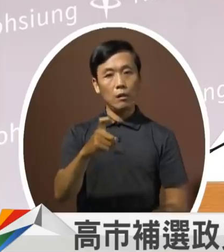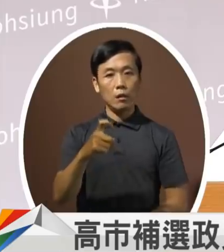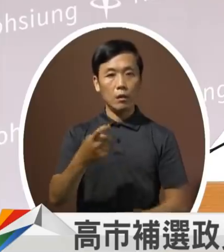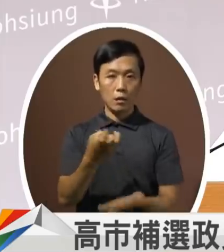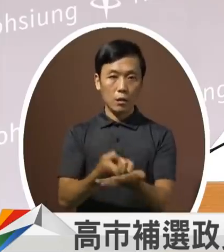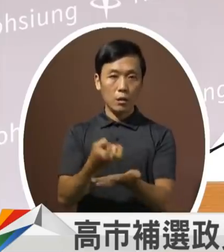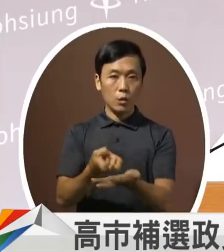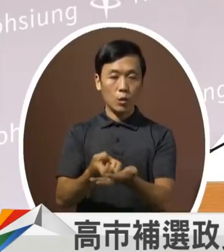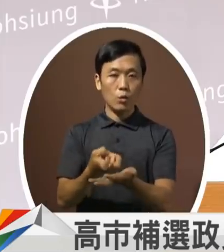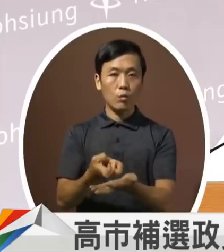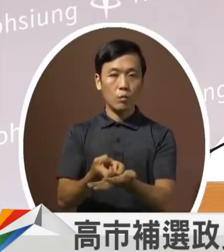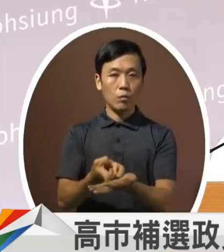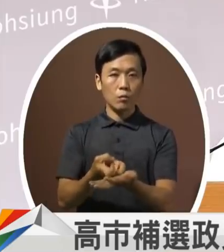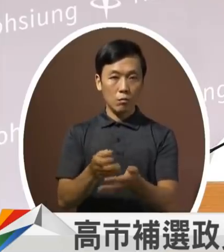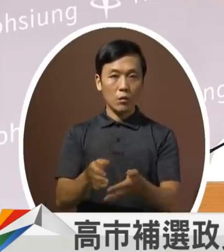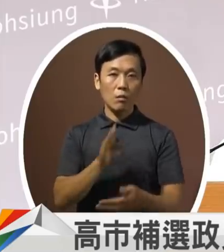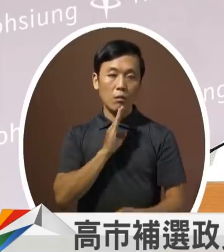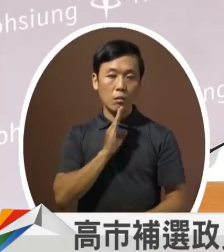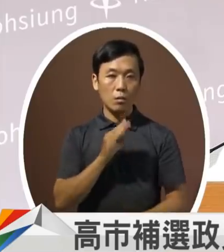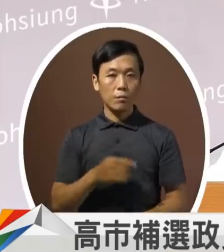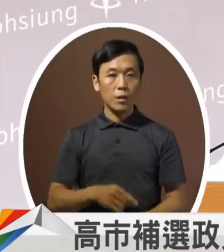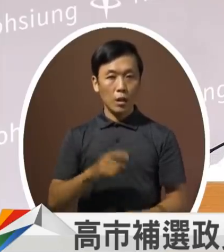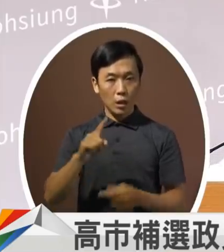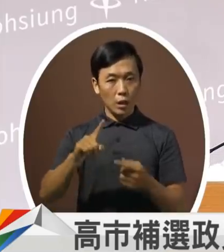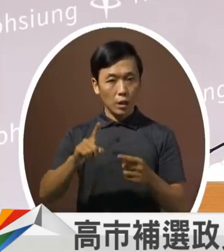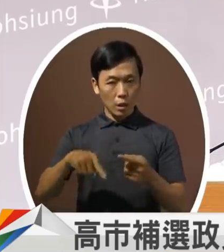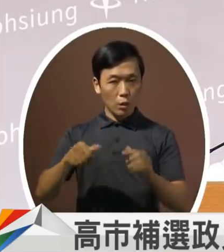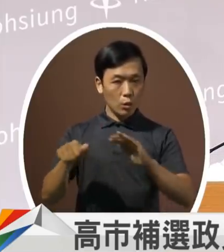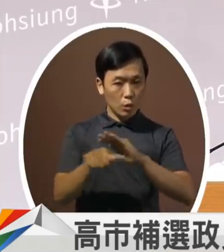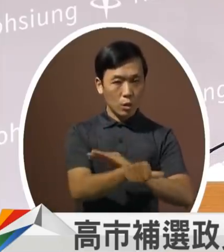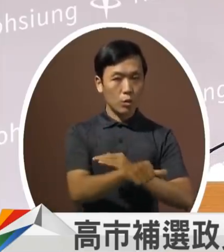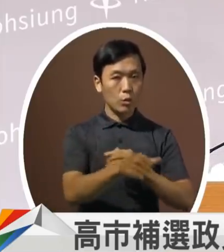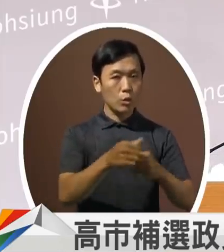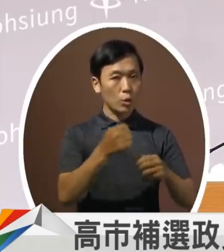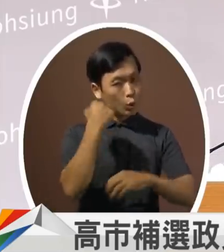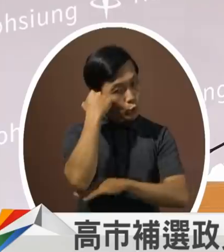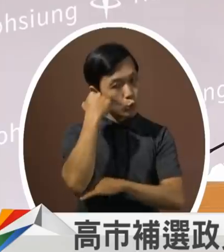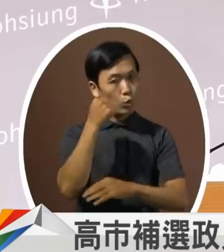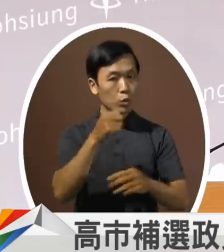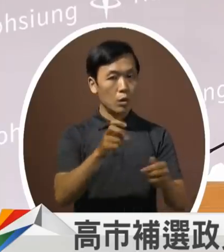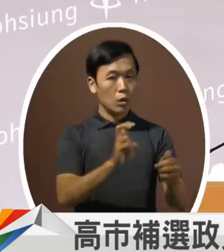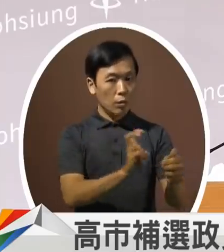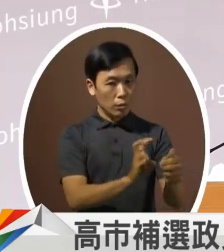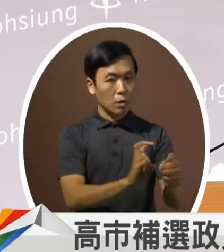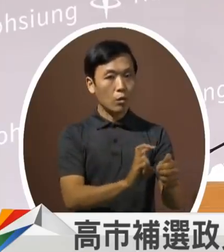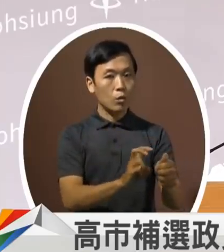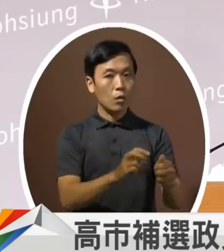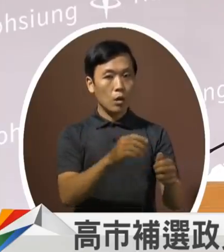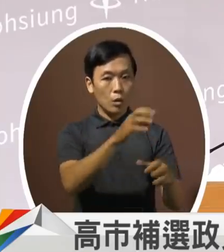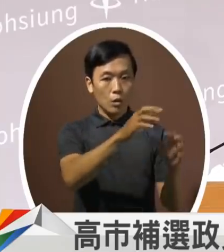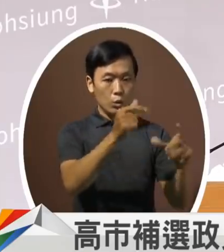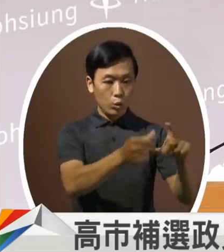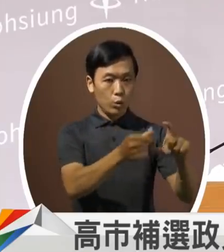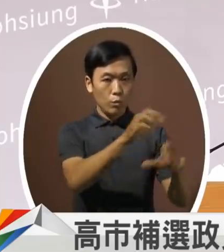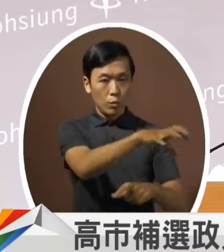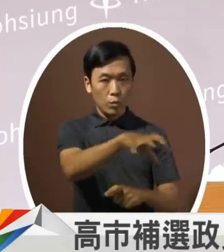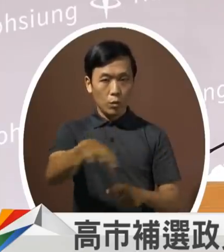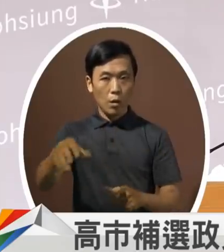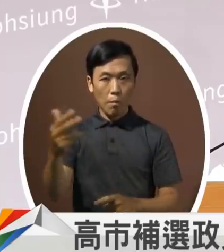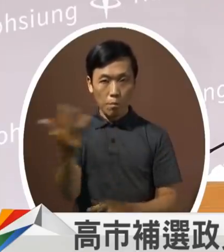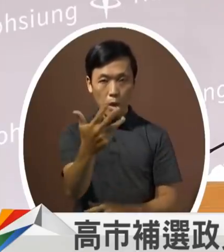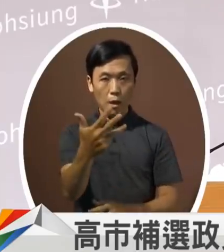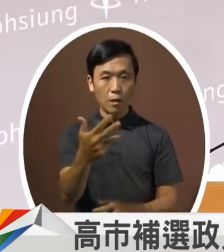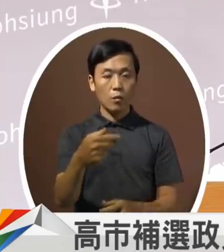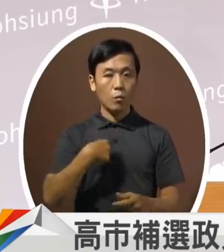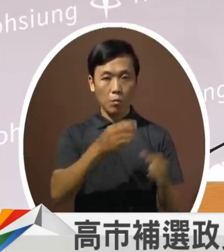进到我们这些住宿型的长照机构所以总共有八区我们要赶快建构以